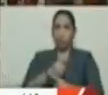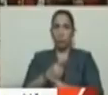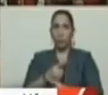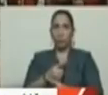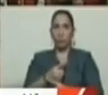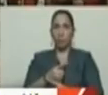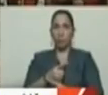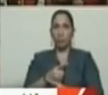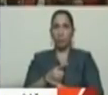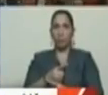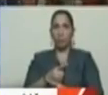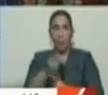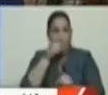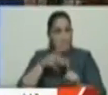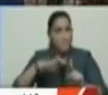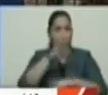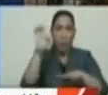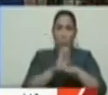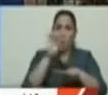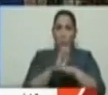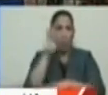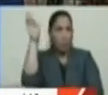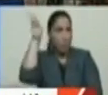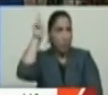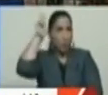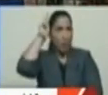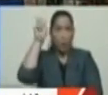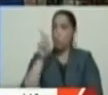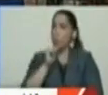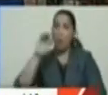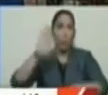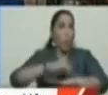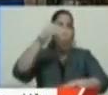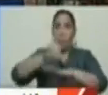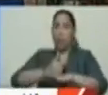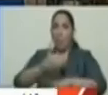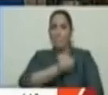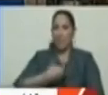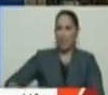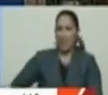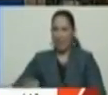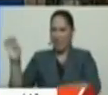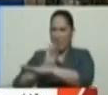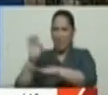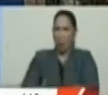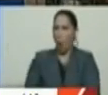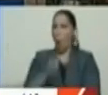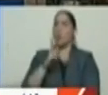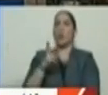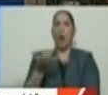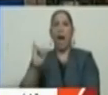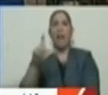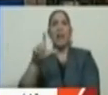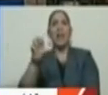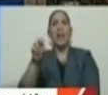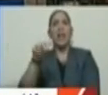مادورو، وما قام به المعارض هو ما نص عليه الدستور الفنزويلي، ولذلك